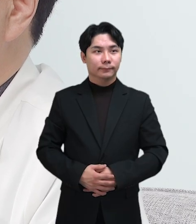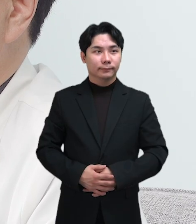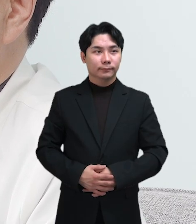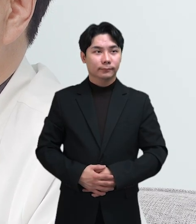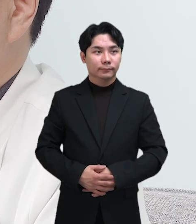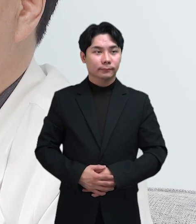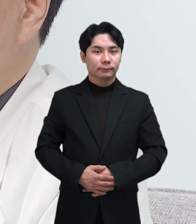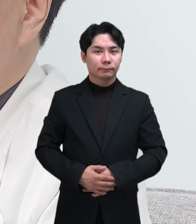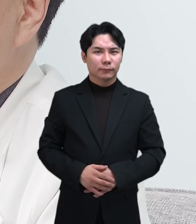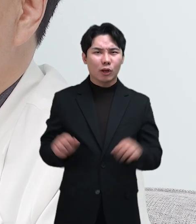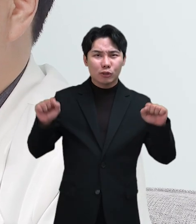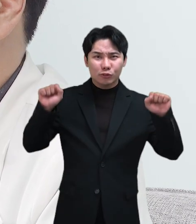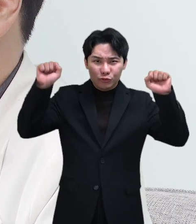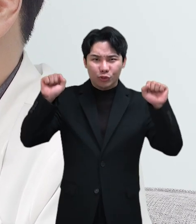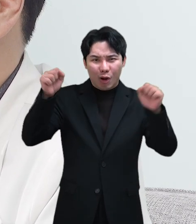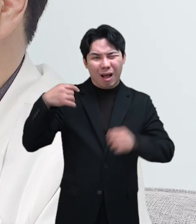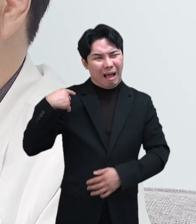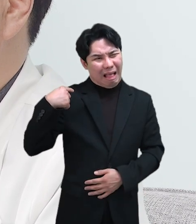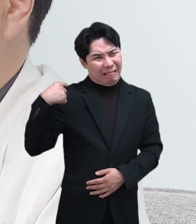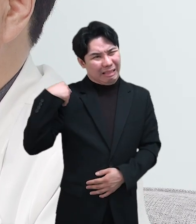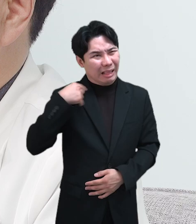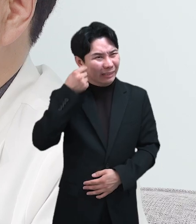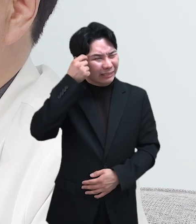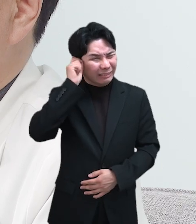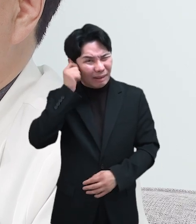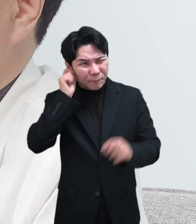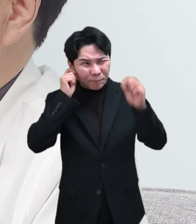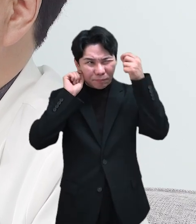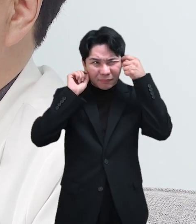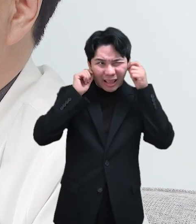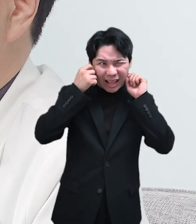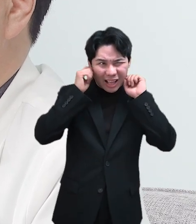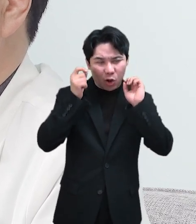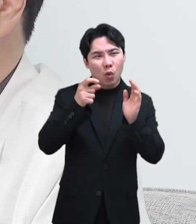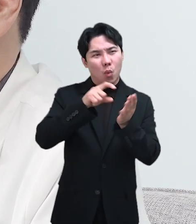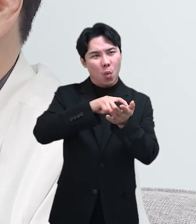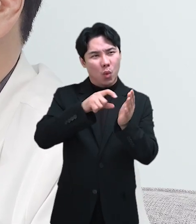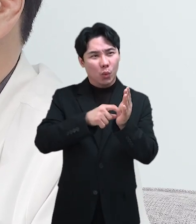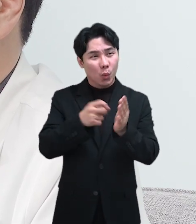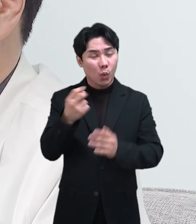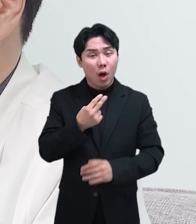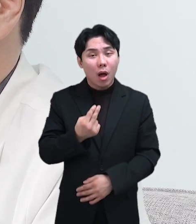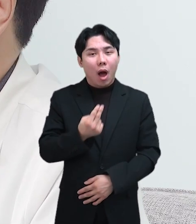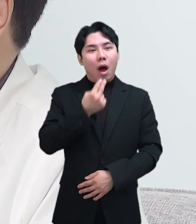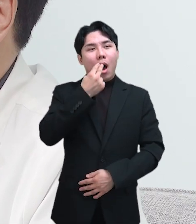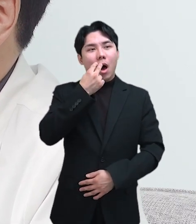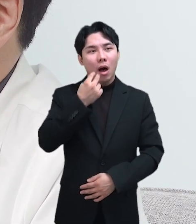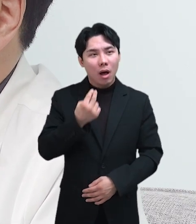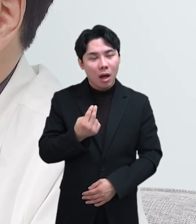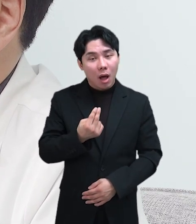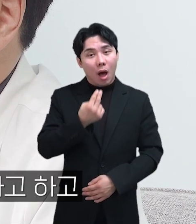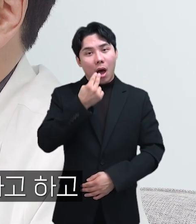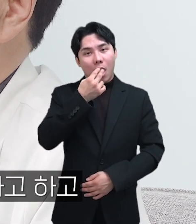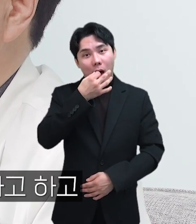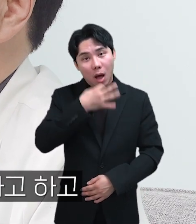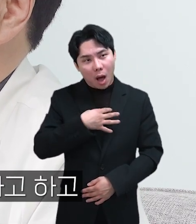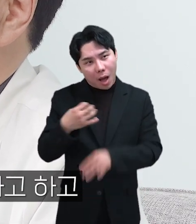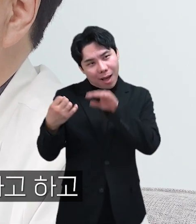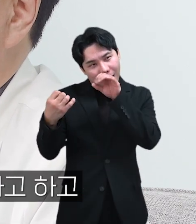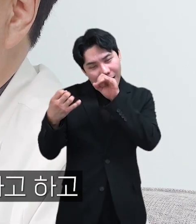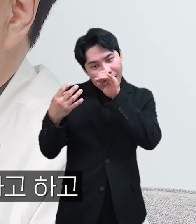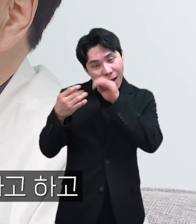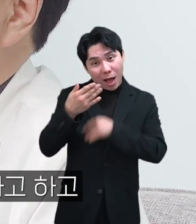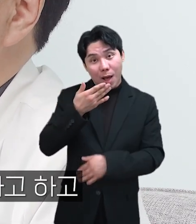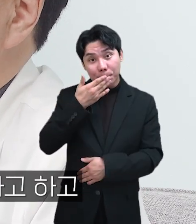네, 운동은 그 등에 땀이 배일 정도가 가벼운 운동이라고 하고요. 숨이 조금 차고 심장이 뛰지만 대화는 할 수